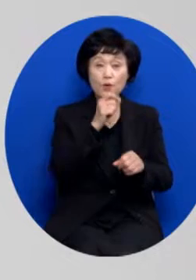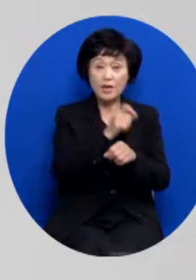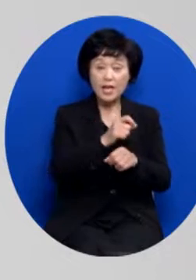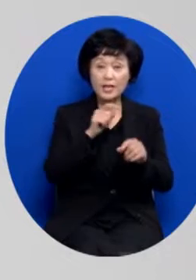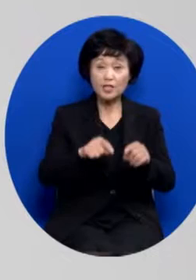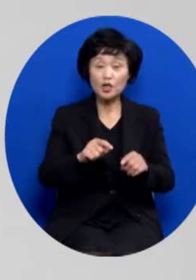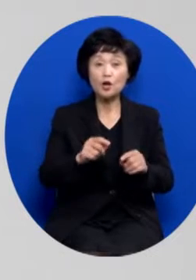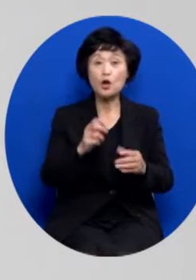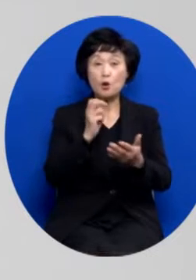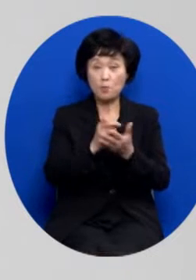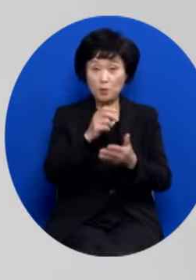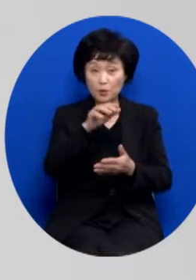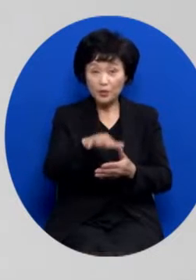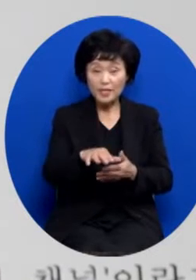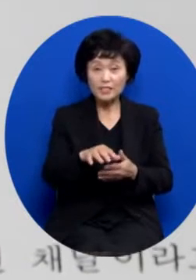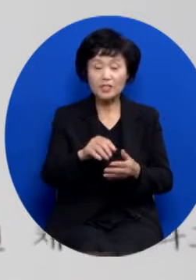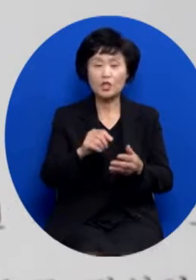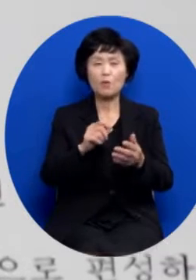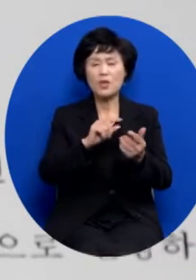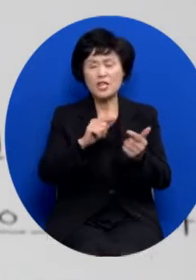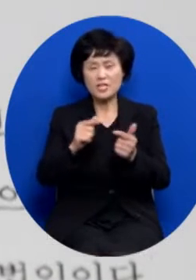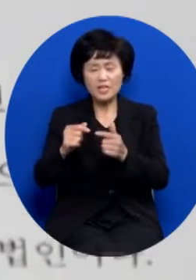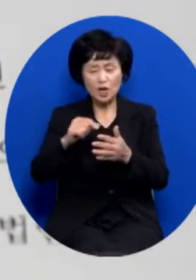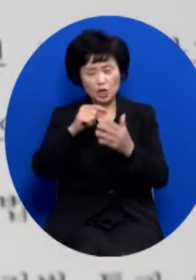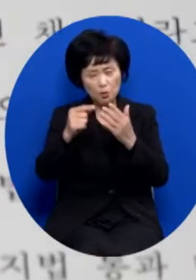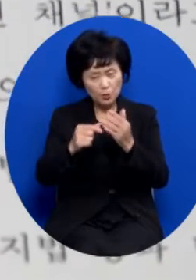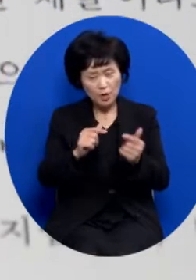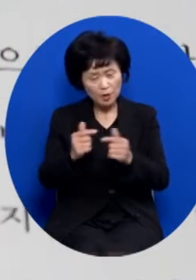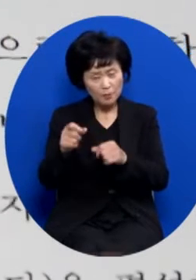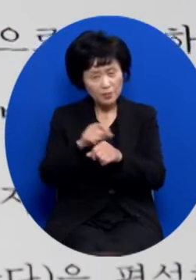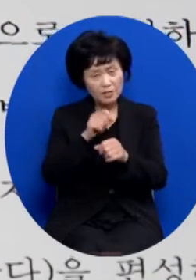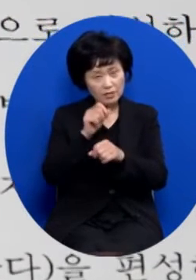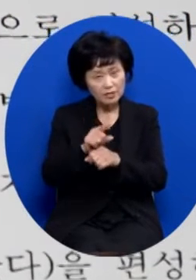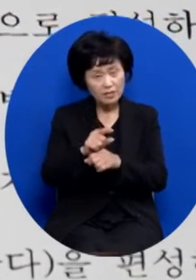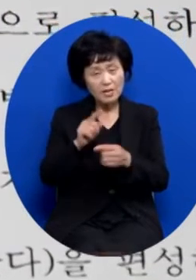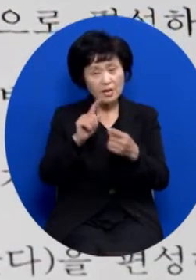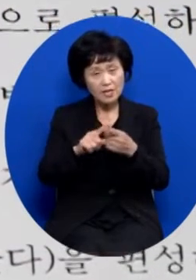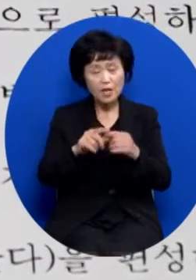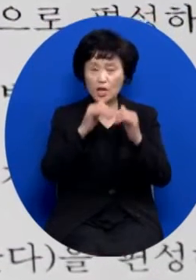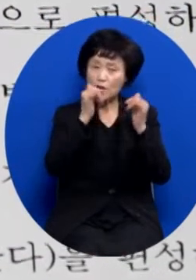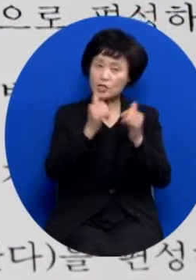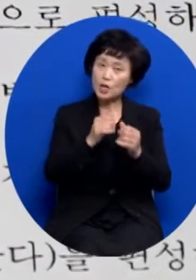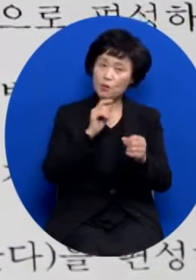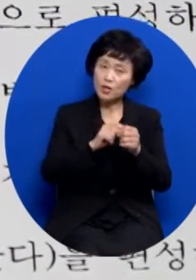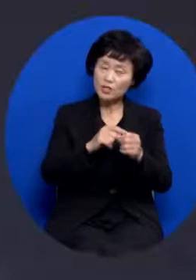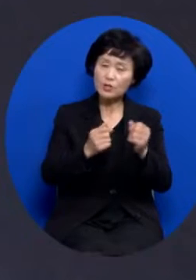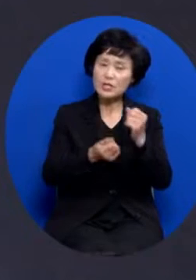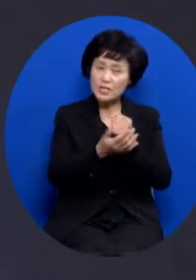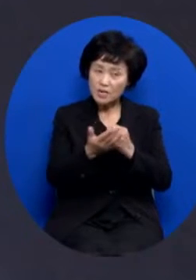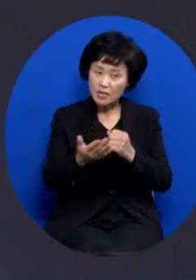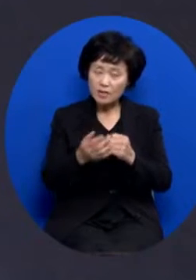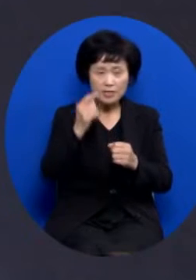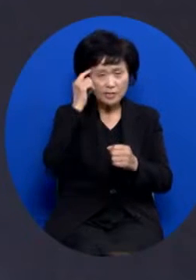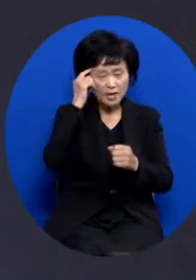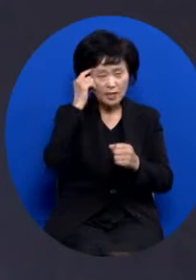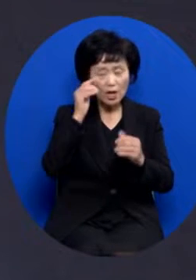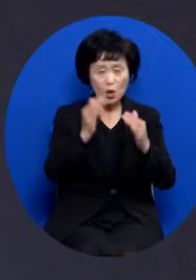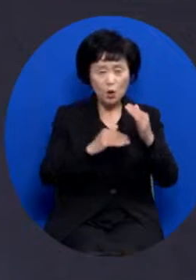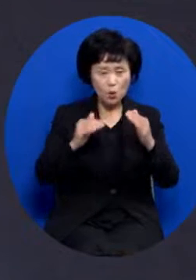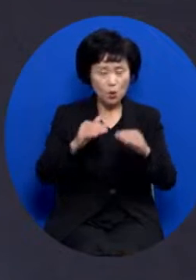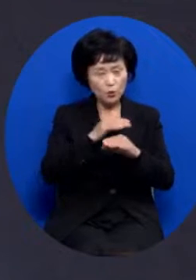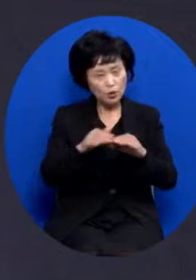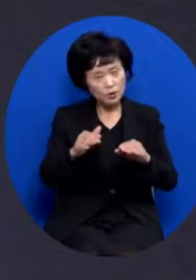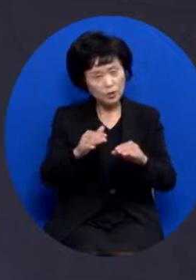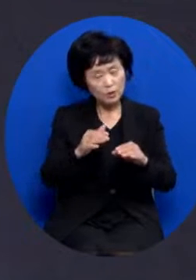제13부는 매체별, 채널별, 프로그램별 특성에 따른 이 프로그램의 사회적 영향력을 고려해 공정성과